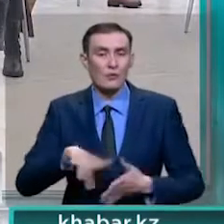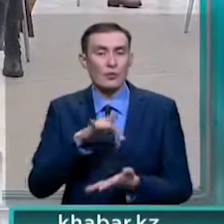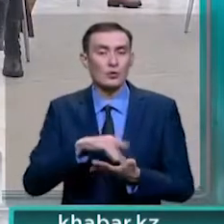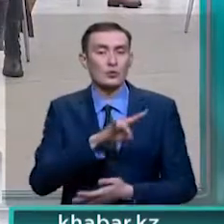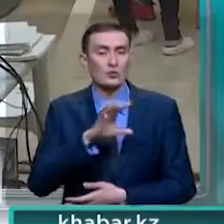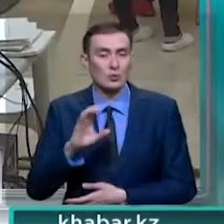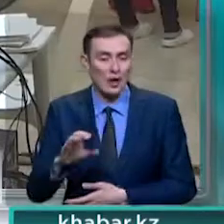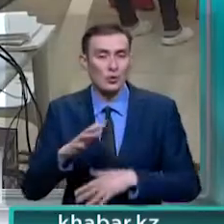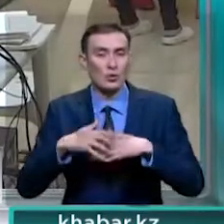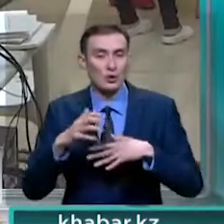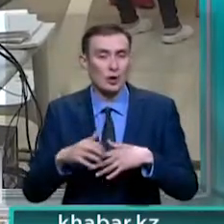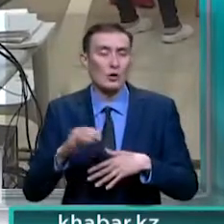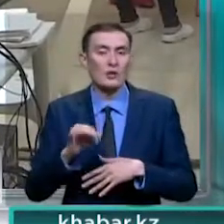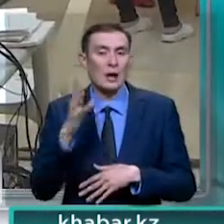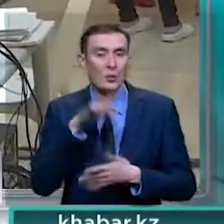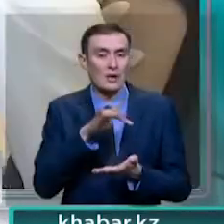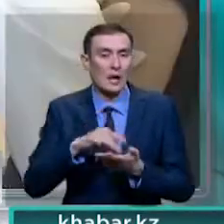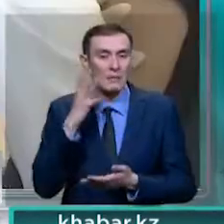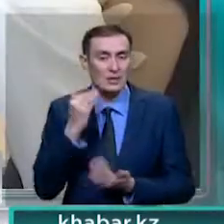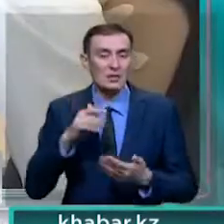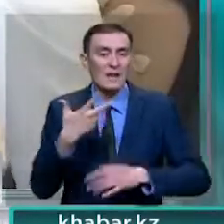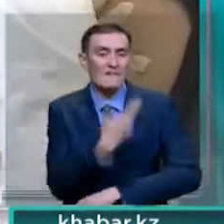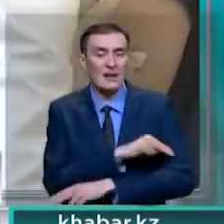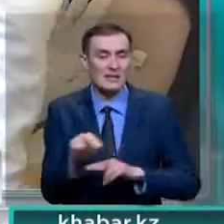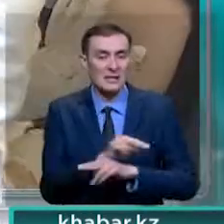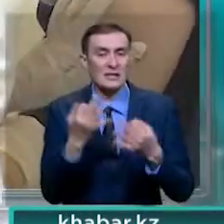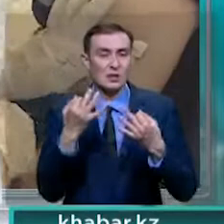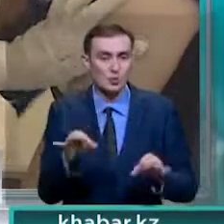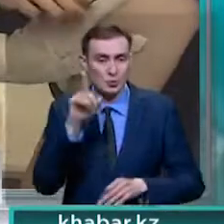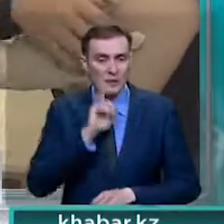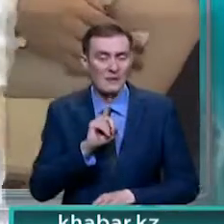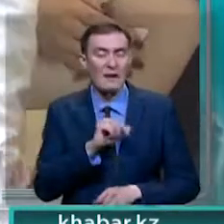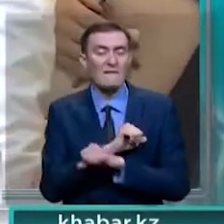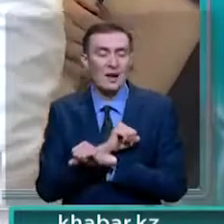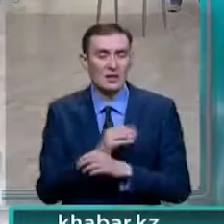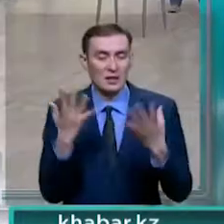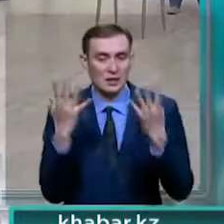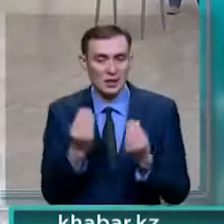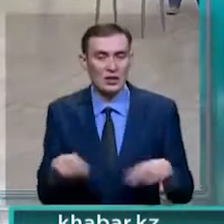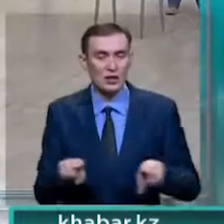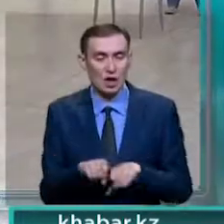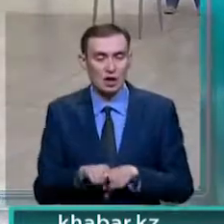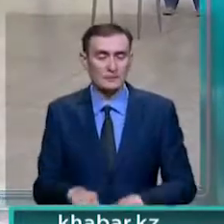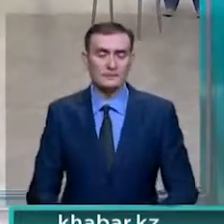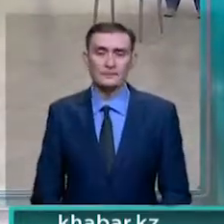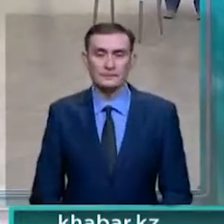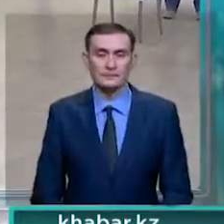и Кокшетау. Стоит отметить, что вакцинация доступна и в выходные дни. Тимур Казагулов, Нурлан Малгильдинов. Итоги дня.